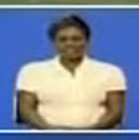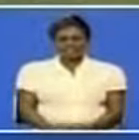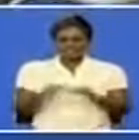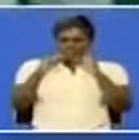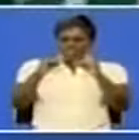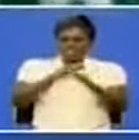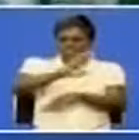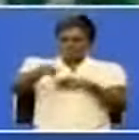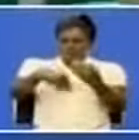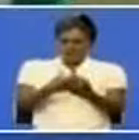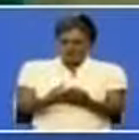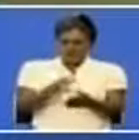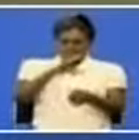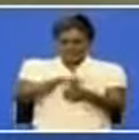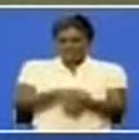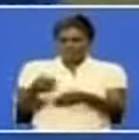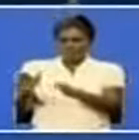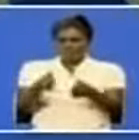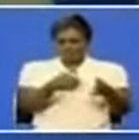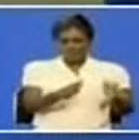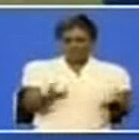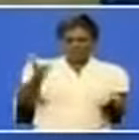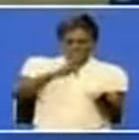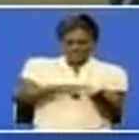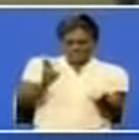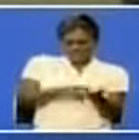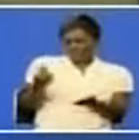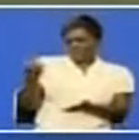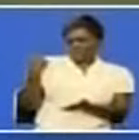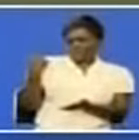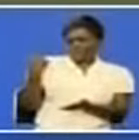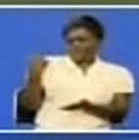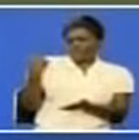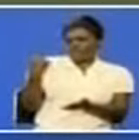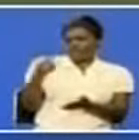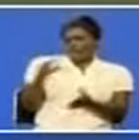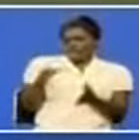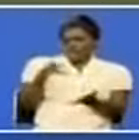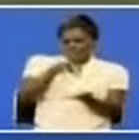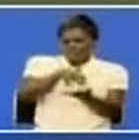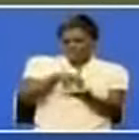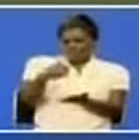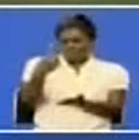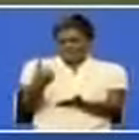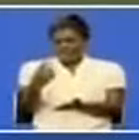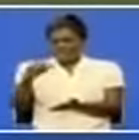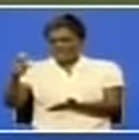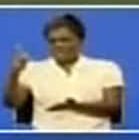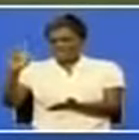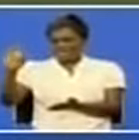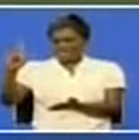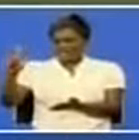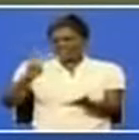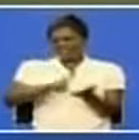Wakufunzi wote walipata fursa ya kuwachezesha wachezaji waliosajiliwa hivi majuzi. Nafasi ya kwanza ilimjia Jacob Kelly